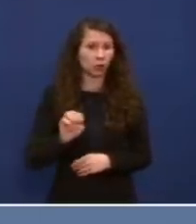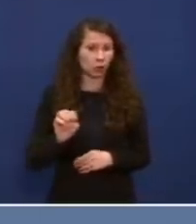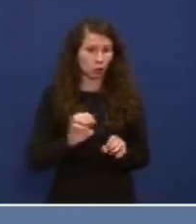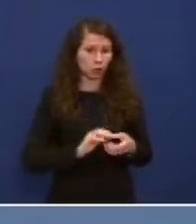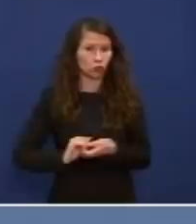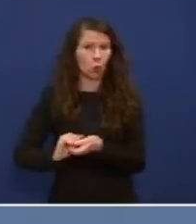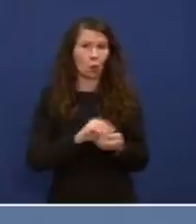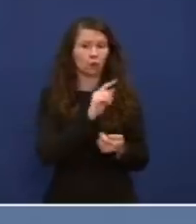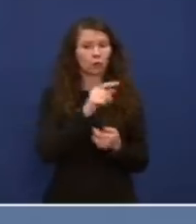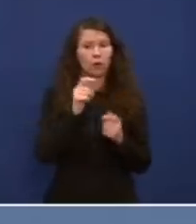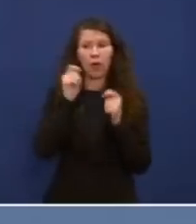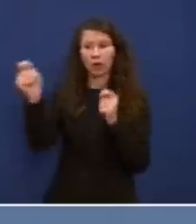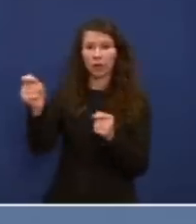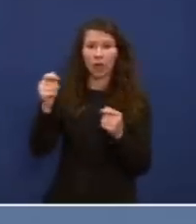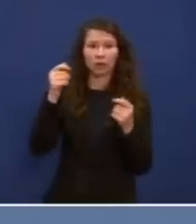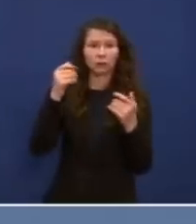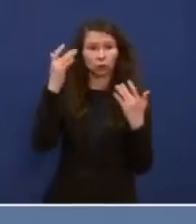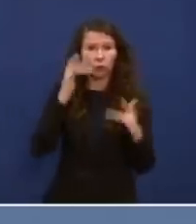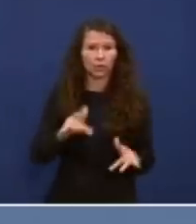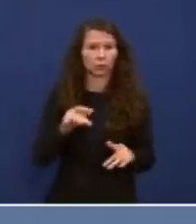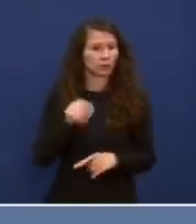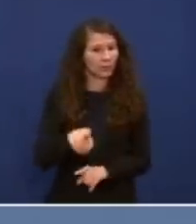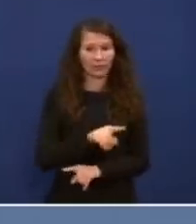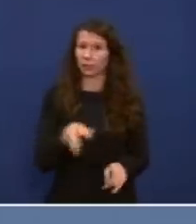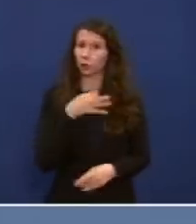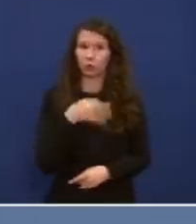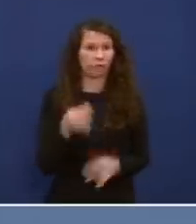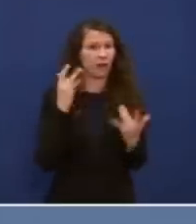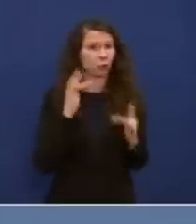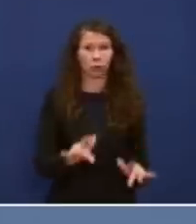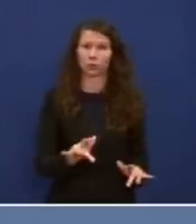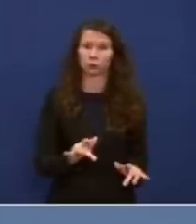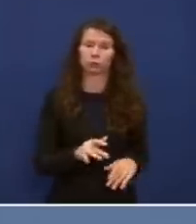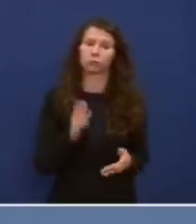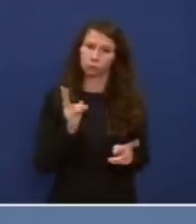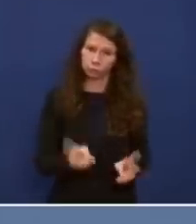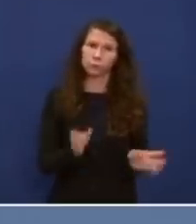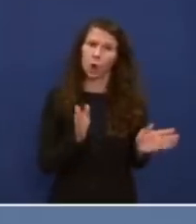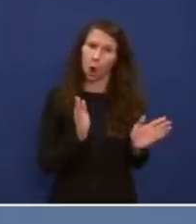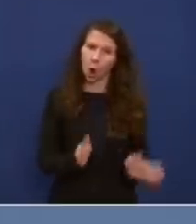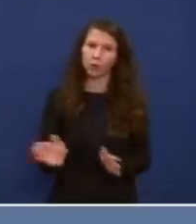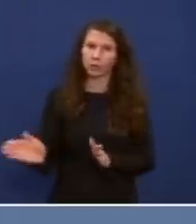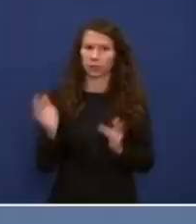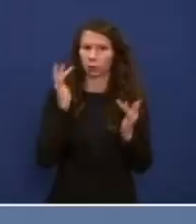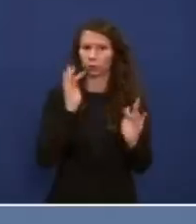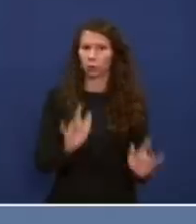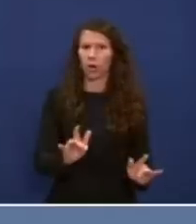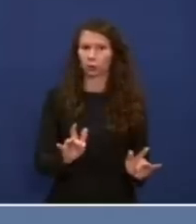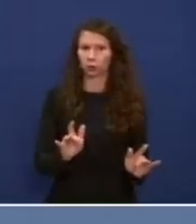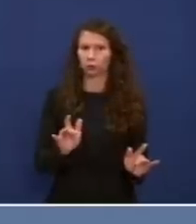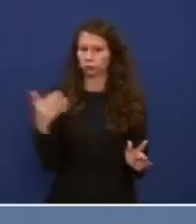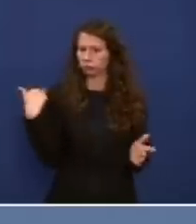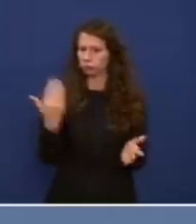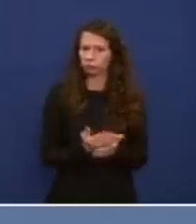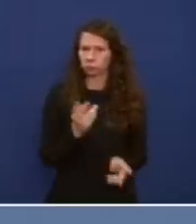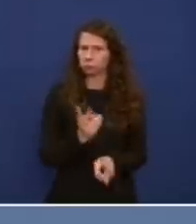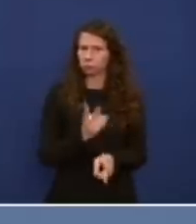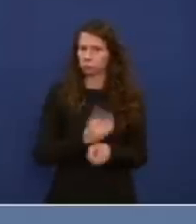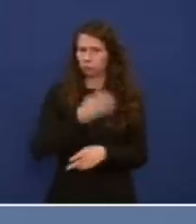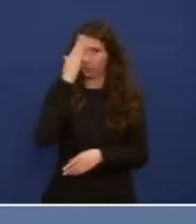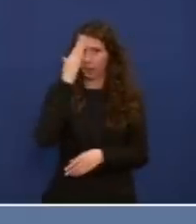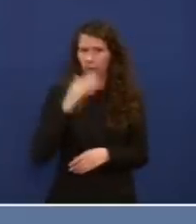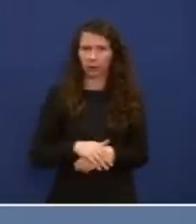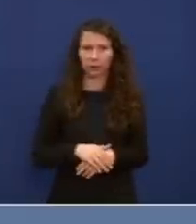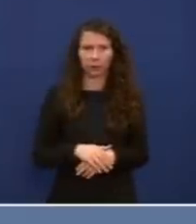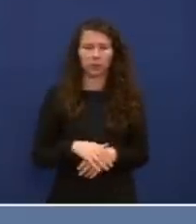Zulassung beantragt, die keine Notfallzulassung wird, sondern wenn dann die Zulassung, wie wir sie jetzt schon kennen. Das wäre ein unterschiedlicher